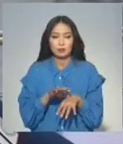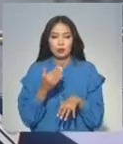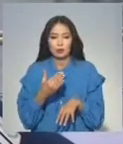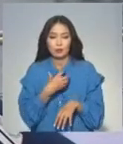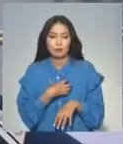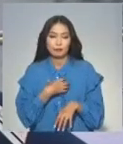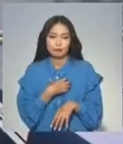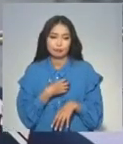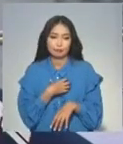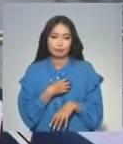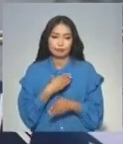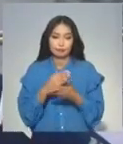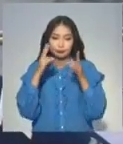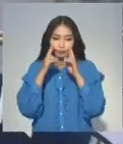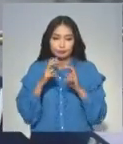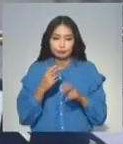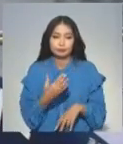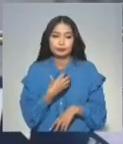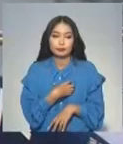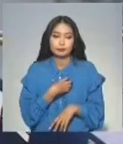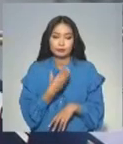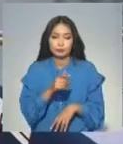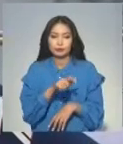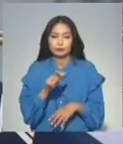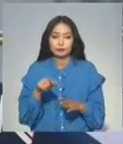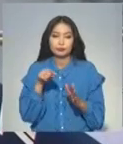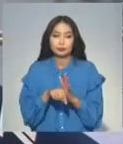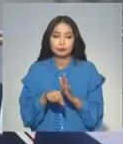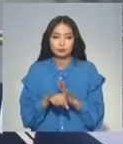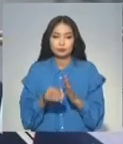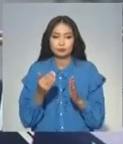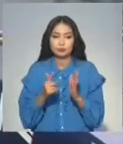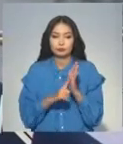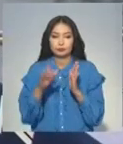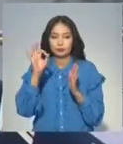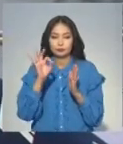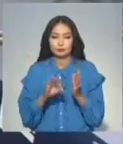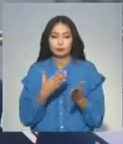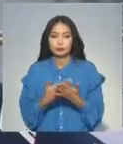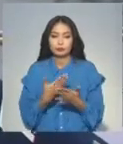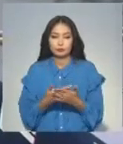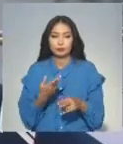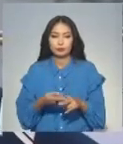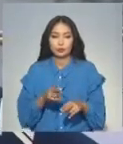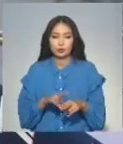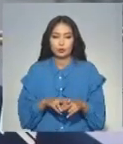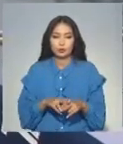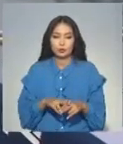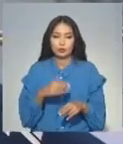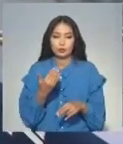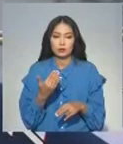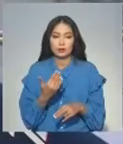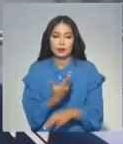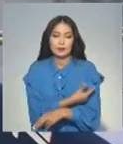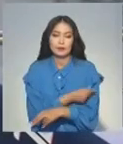әрине тіркелгендердің қазіргі науқастардың ішіндегі 70%-ға жуығы бұл егілмеген балалардың